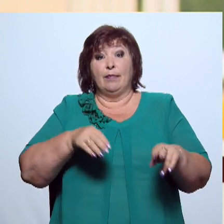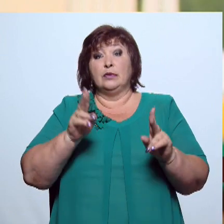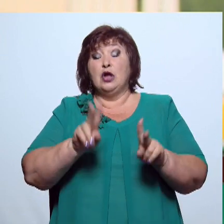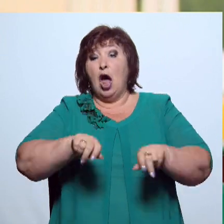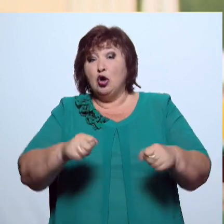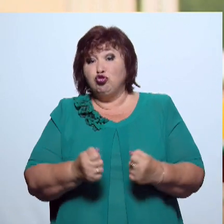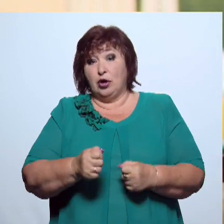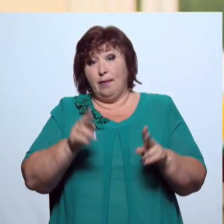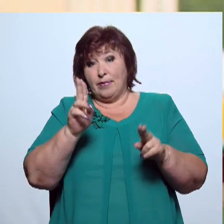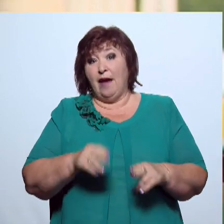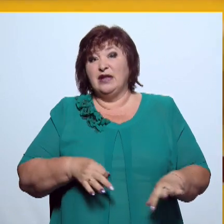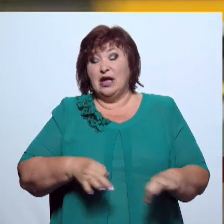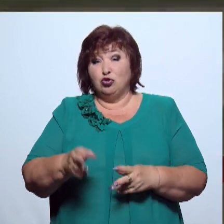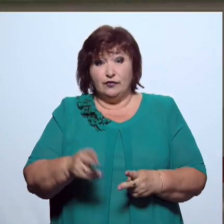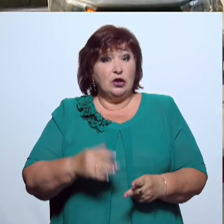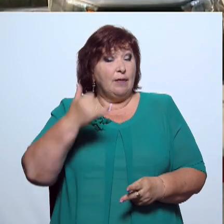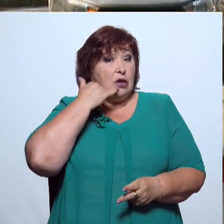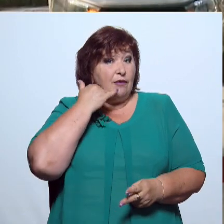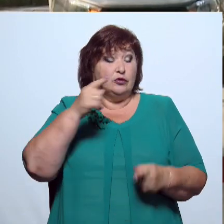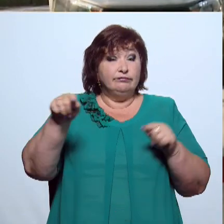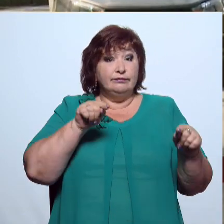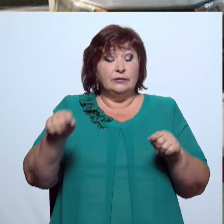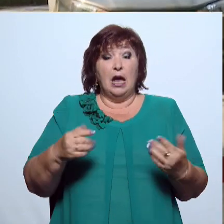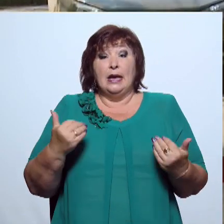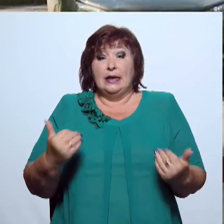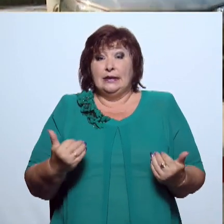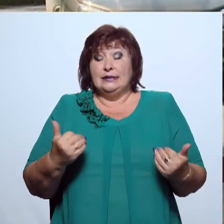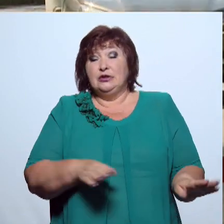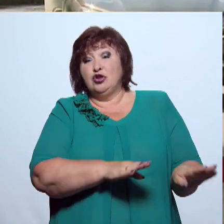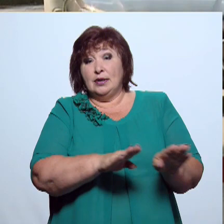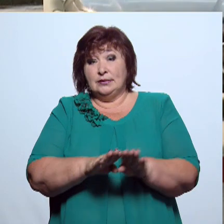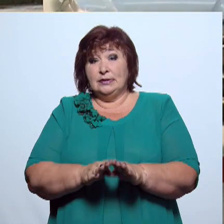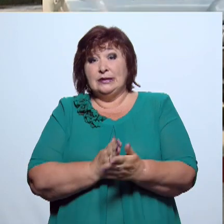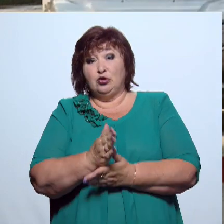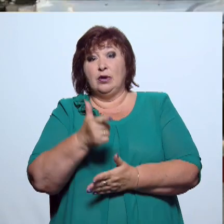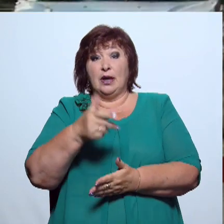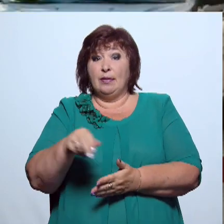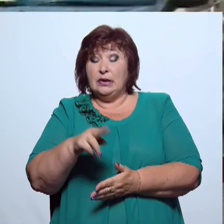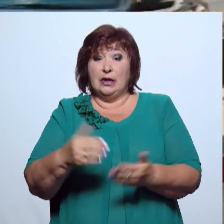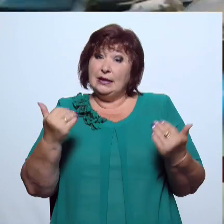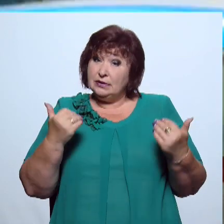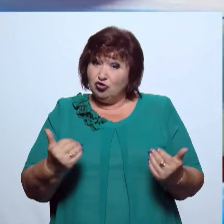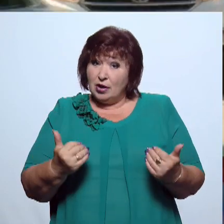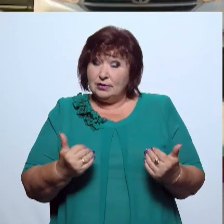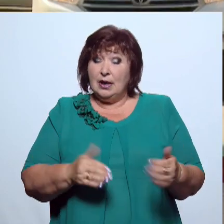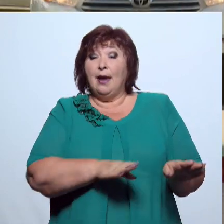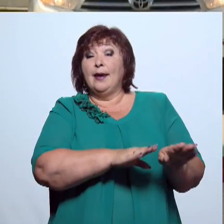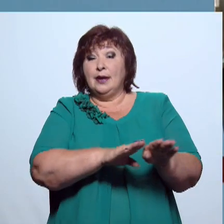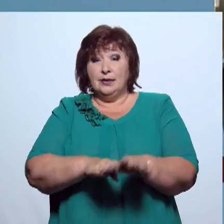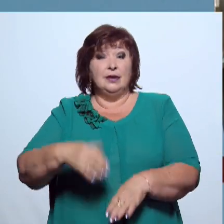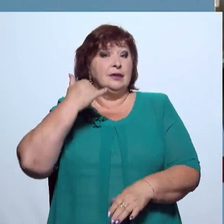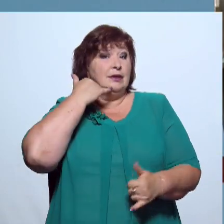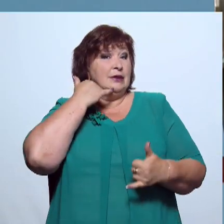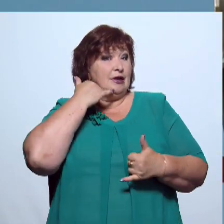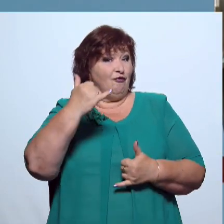У каждой был свой номер телефона. Это создавало трудности и для водителей, и для сотрудников ГИБДД. Теперь номер единый для всех